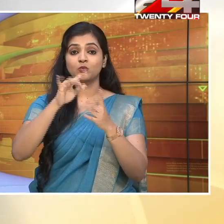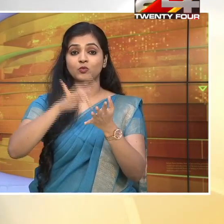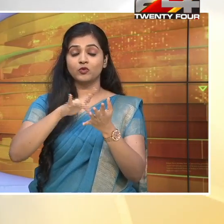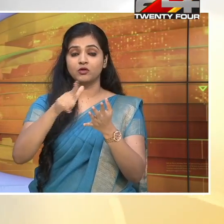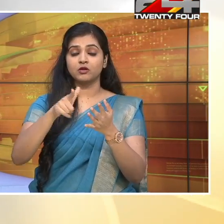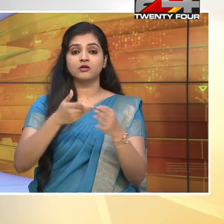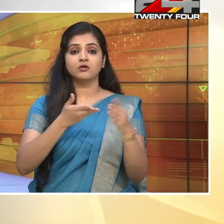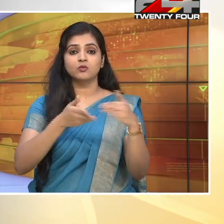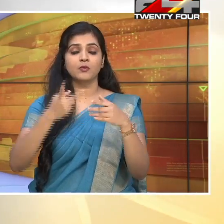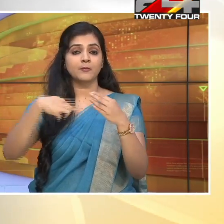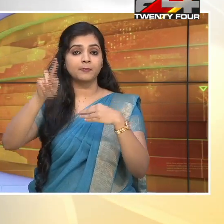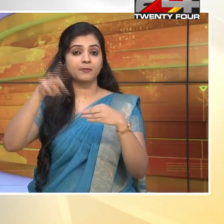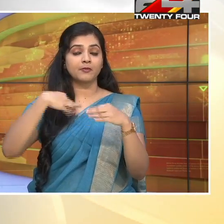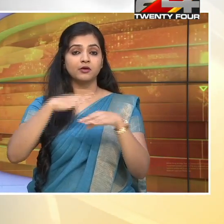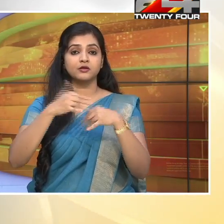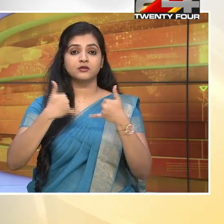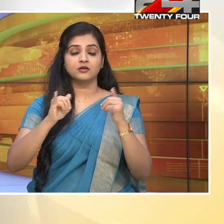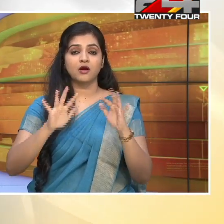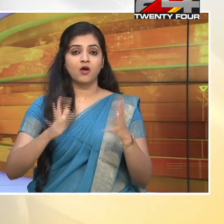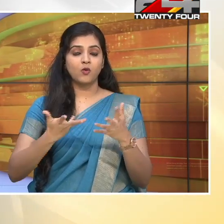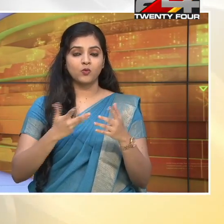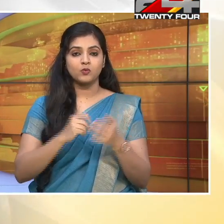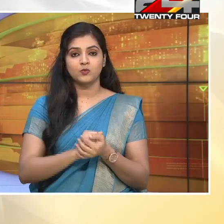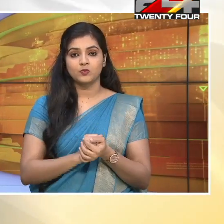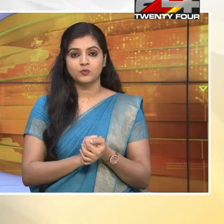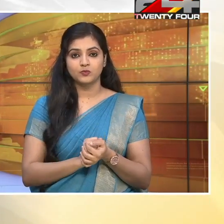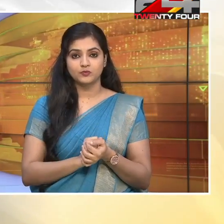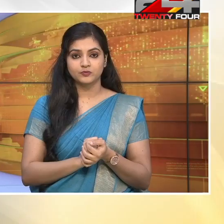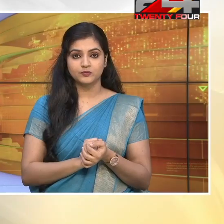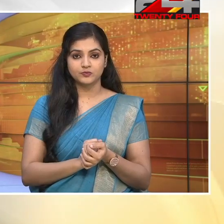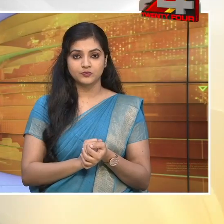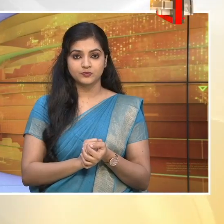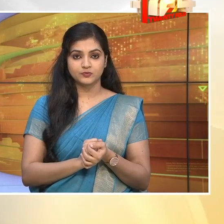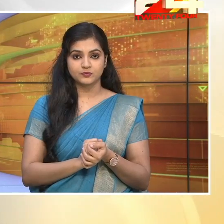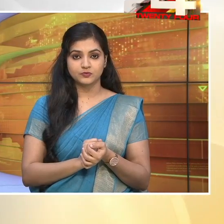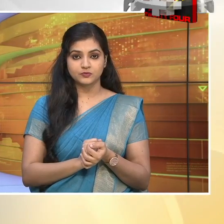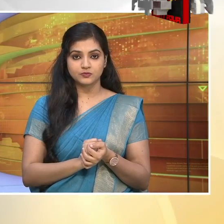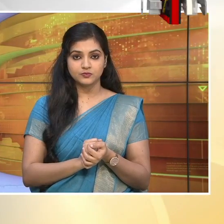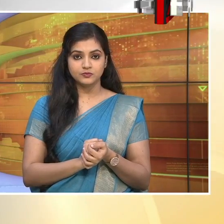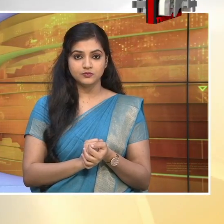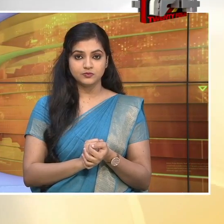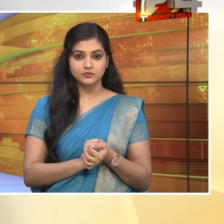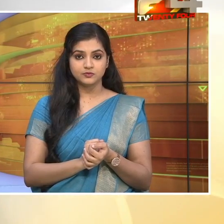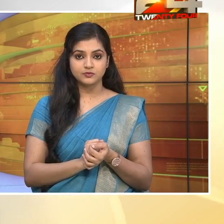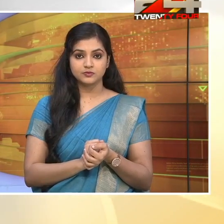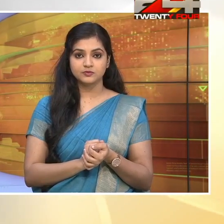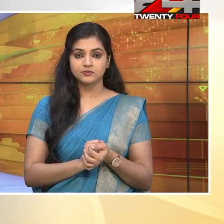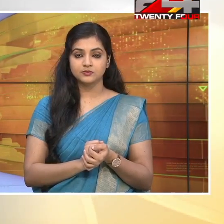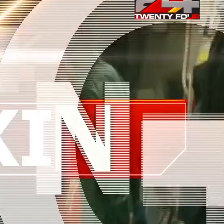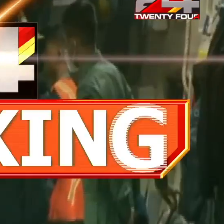ഏതു വഴിയായിരിക്കും അവരെ രാജ്യത്തേക്ക് മടക്കിക്കൊണ്ടുവരിക? പ്രദീപ്.